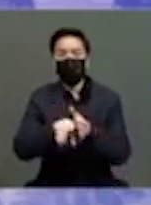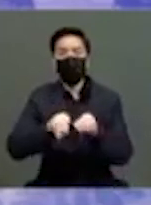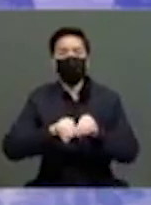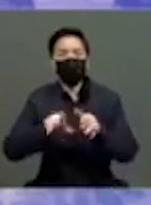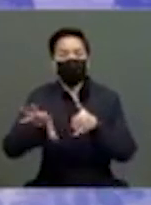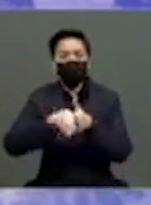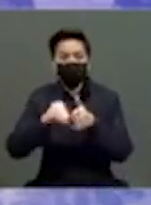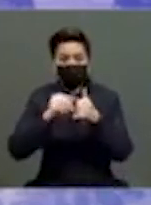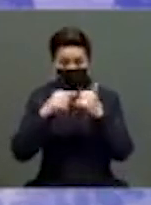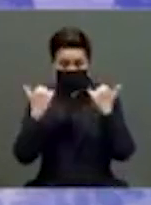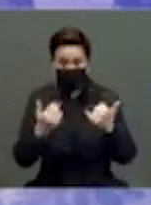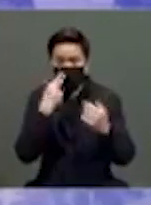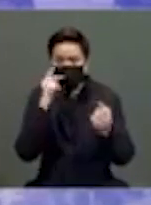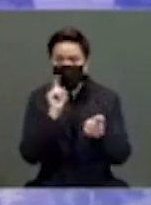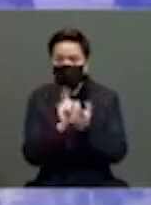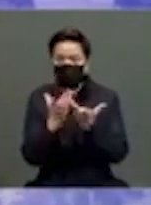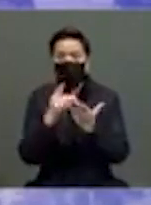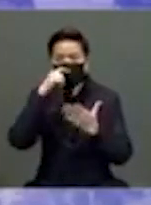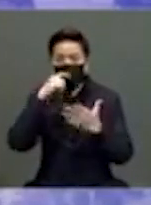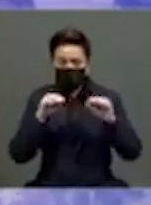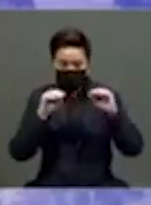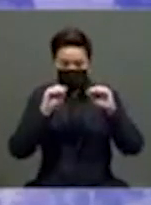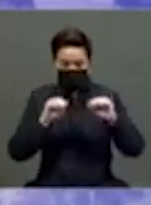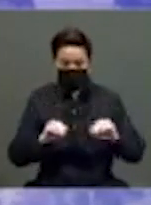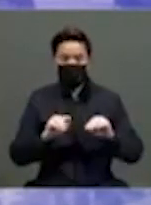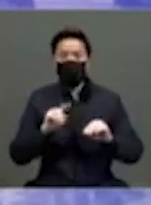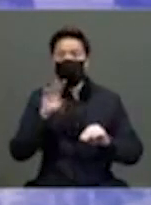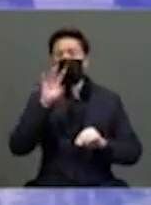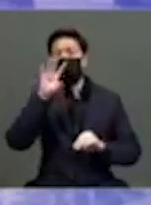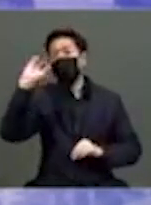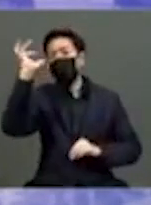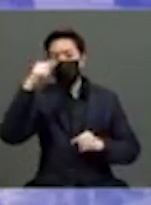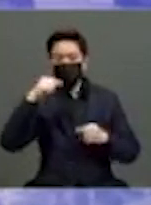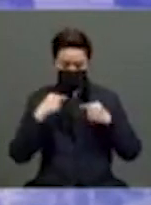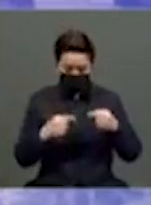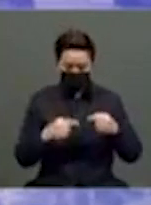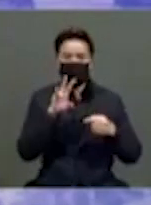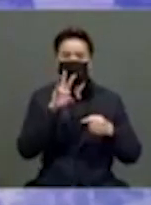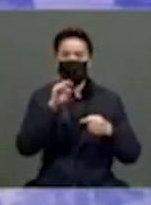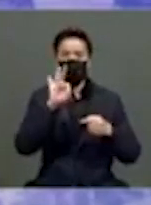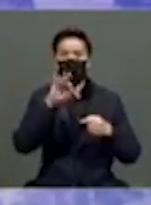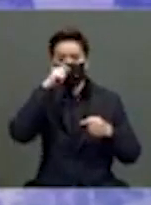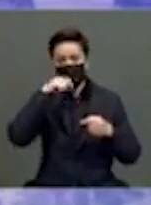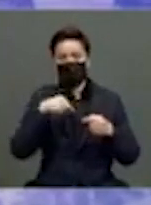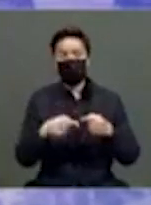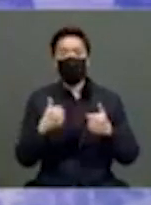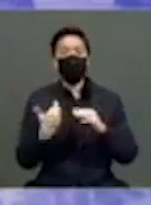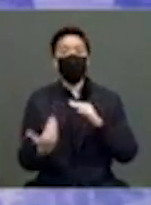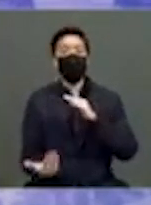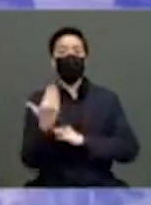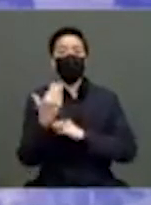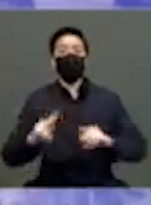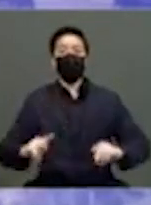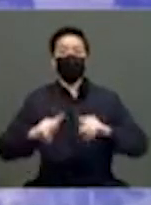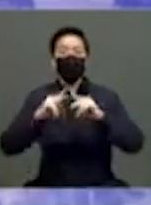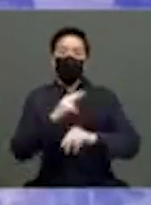ครับทำให้อันดับของประเทศไทยอยู่ที่ 79ของโลกนะครับเมื่อเช้านี้การประชุม cocที่กระทรวง